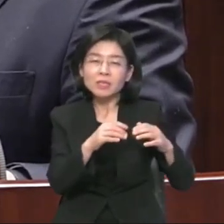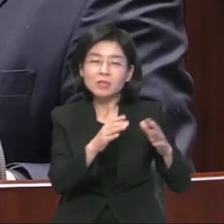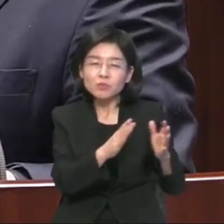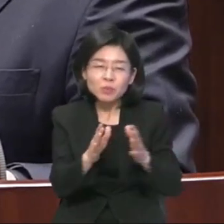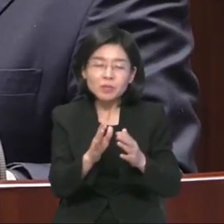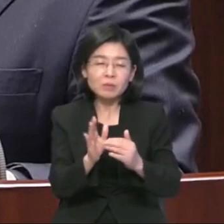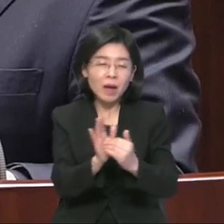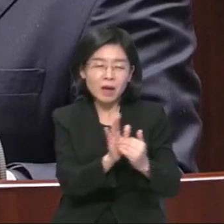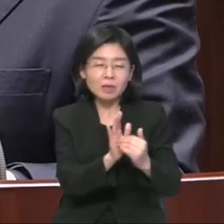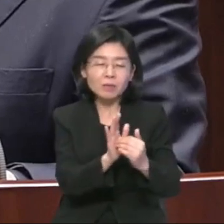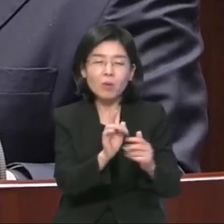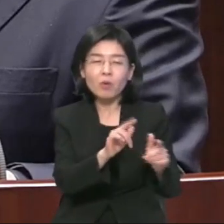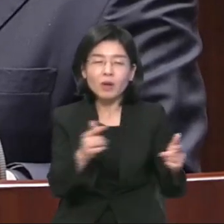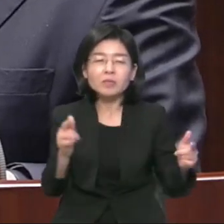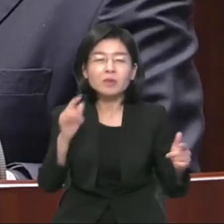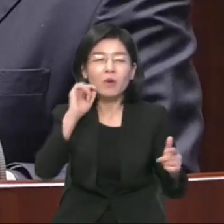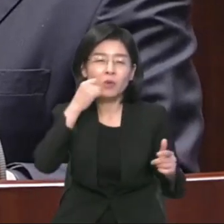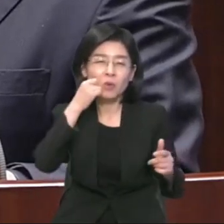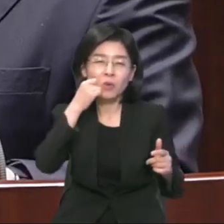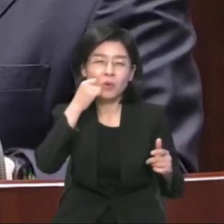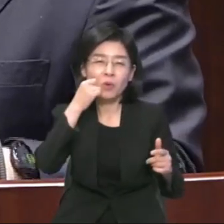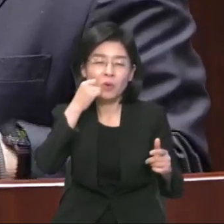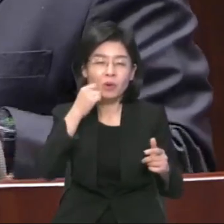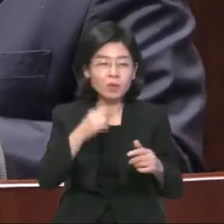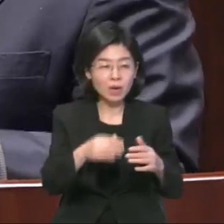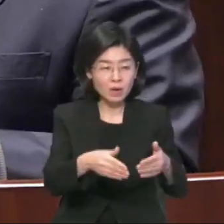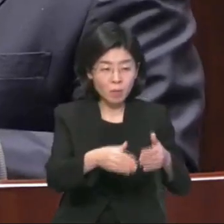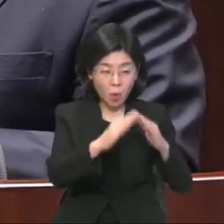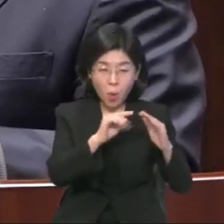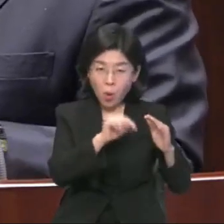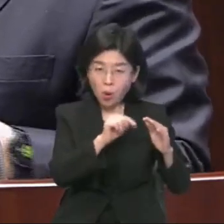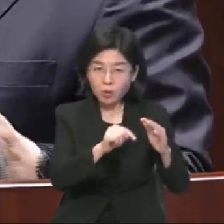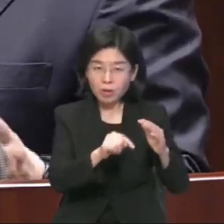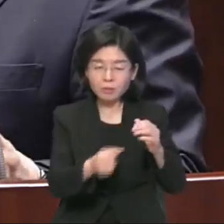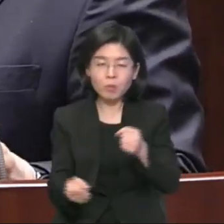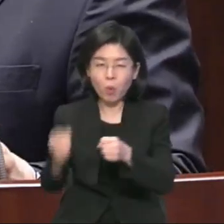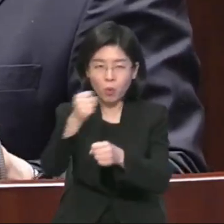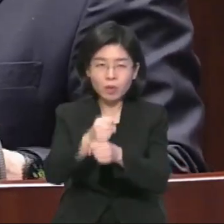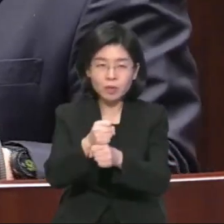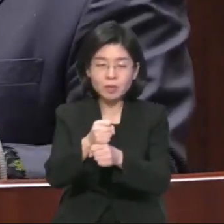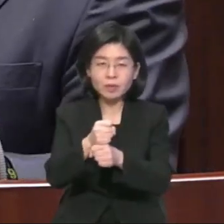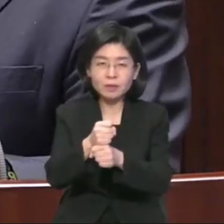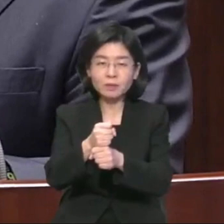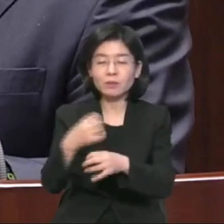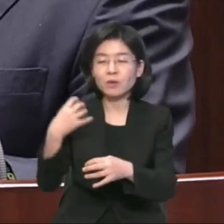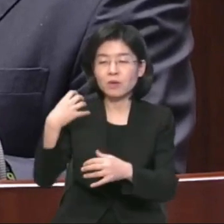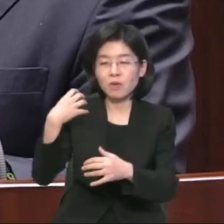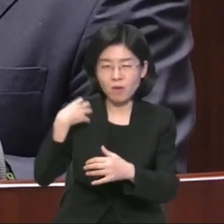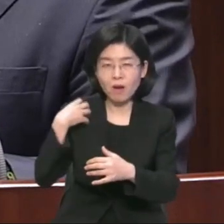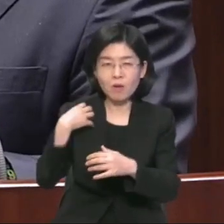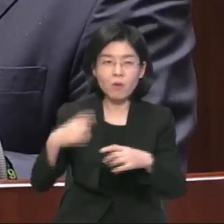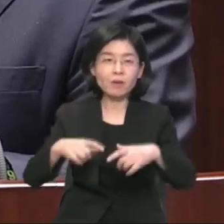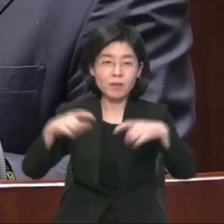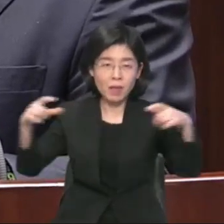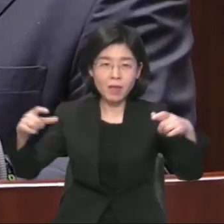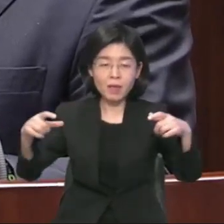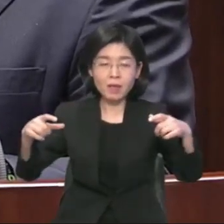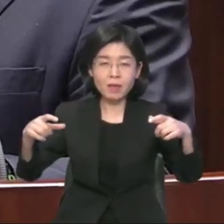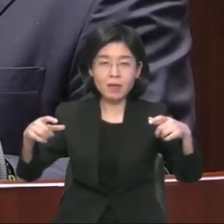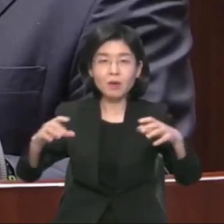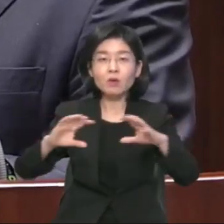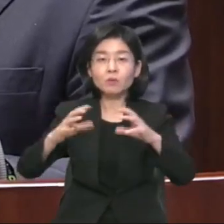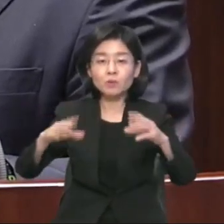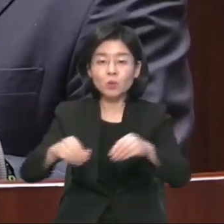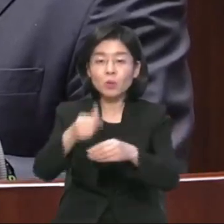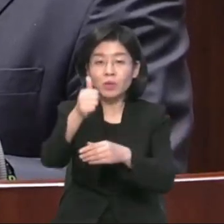컨트롤타워가 어렵습니다. 그래서 그런 기능들을 다시 복원을 하면서 기능과 임무를 확대해서 국무총리실에서 모든